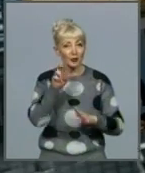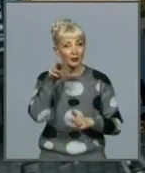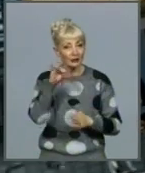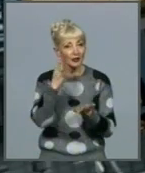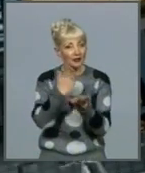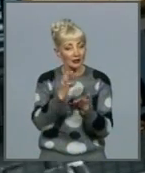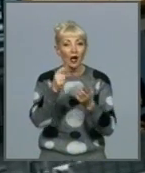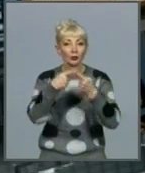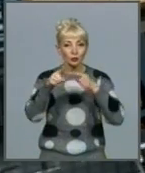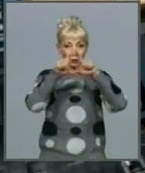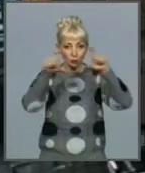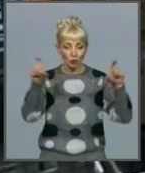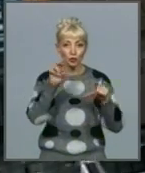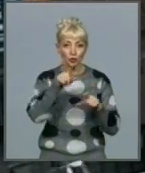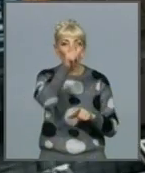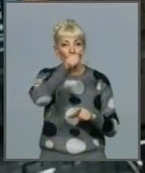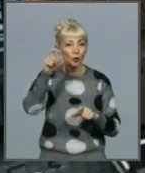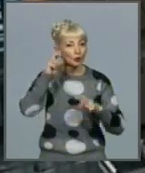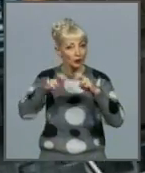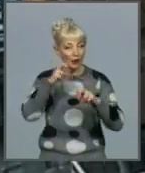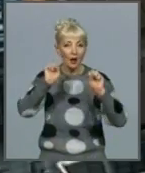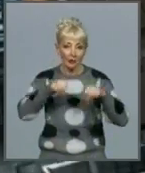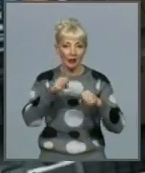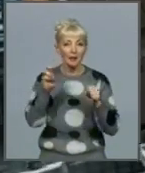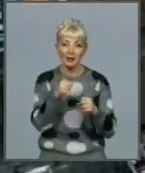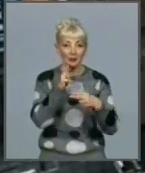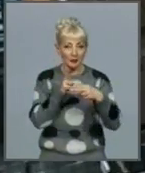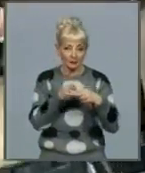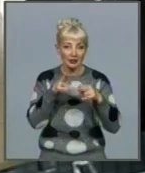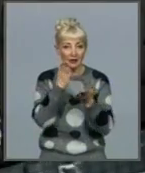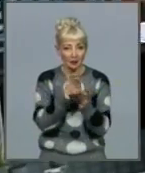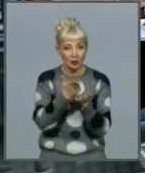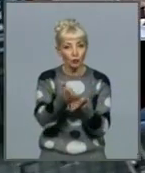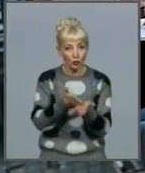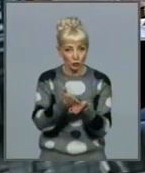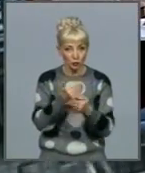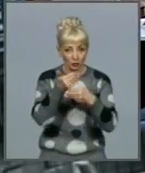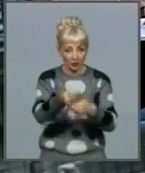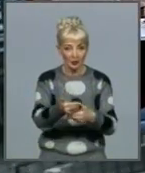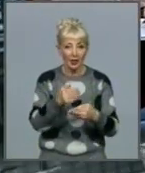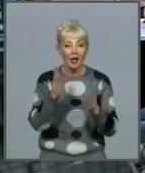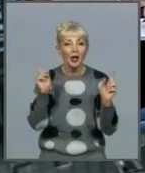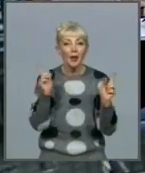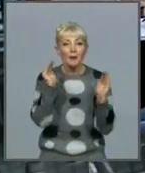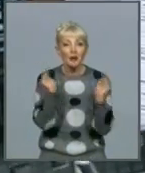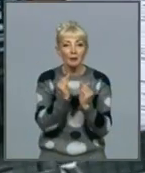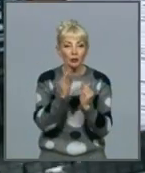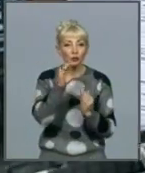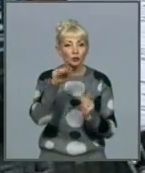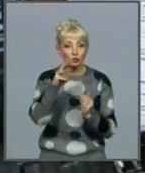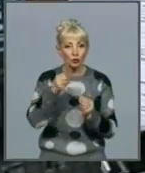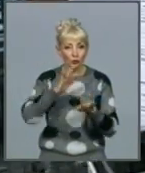аби люди з вадами слуху могли без перешкод отримувати послуги. Мінімальну суму контракту за навчання у вищих навчальних